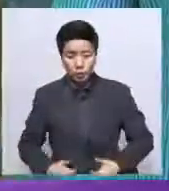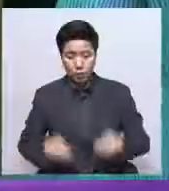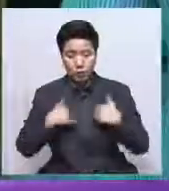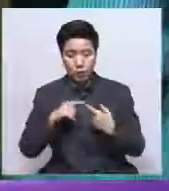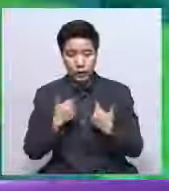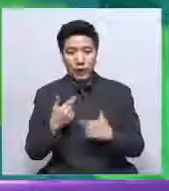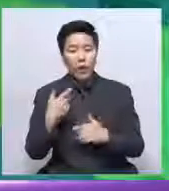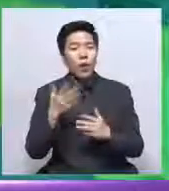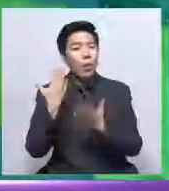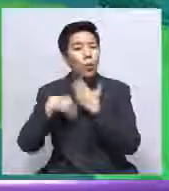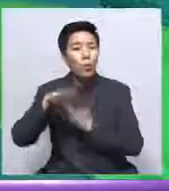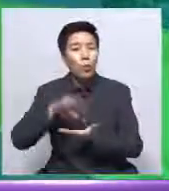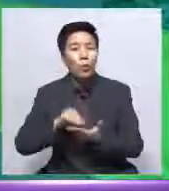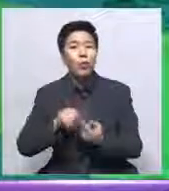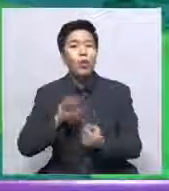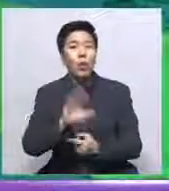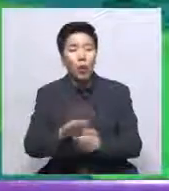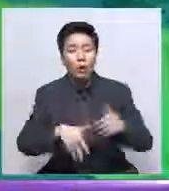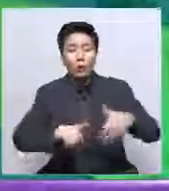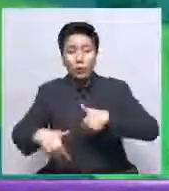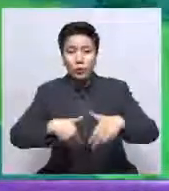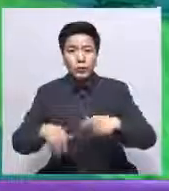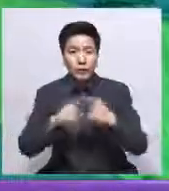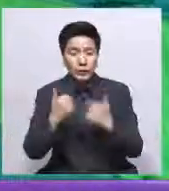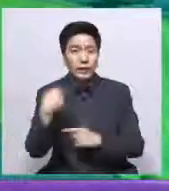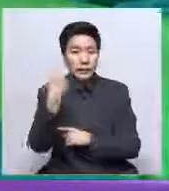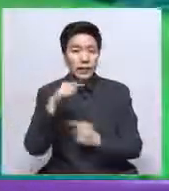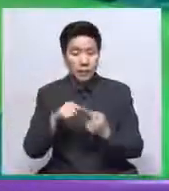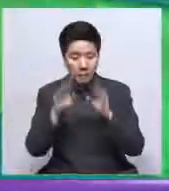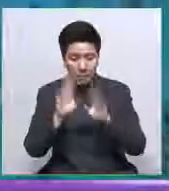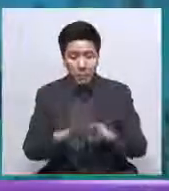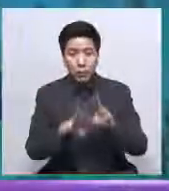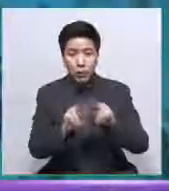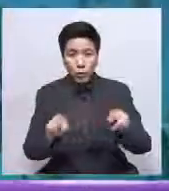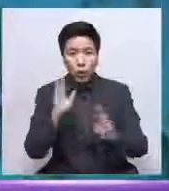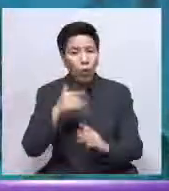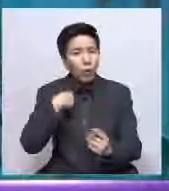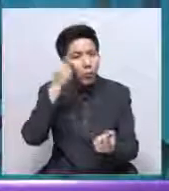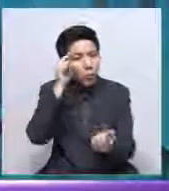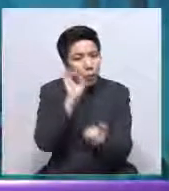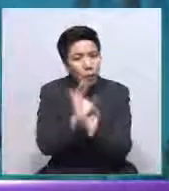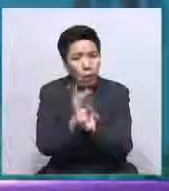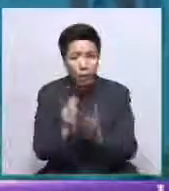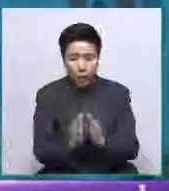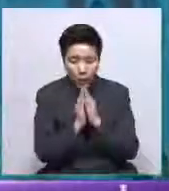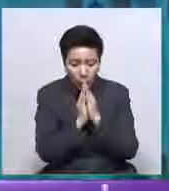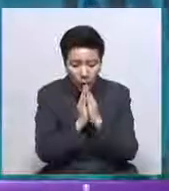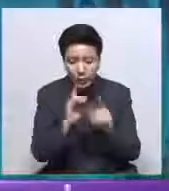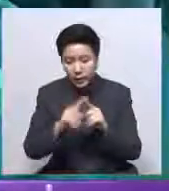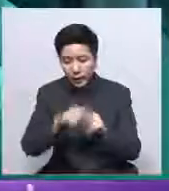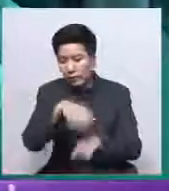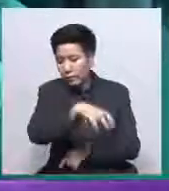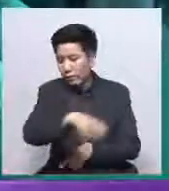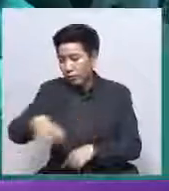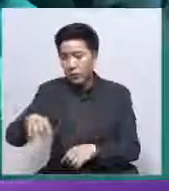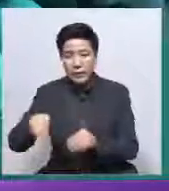ริมการท่องเที่ยวเชิงอนุรักษ์วัฒนธรรมล่องเรือนะครับโดยการท่องเที่ยววิถีนนที่คนยังไม่รู้ไหว้พระไหว้เจ้าตามสถ